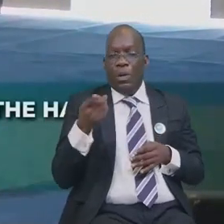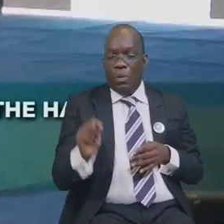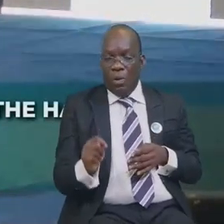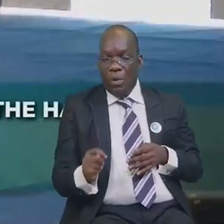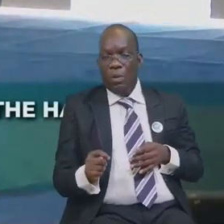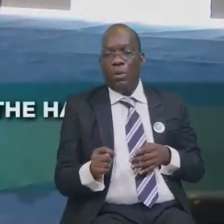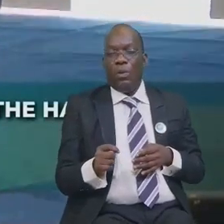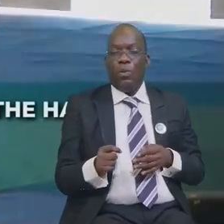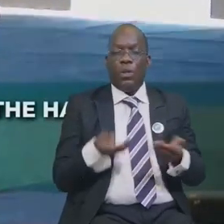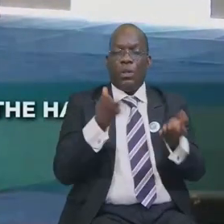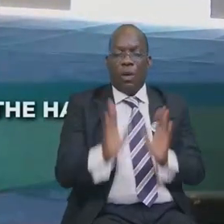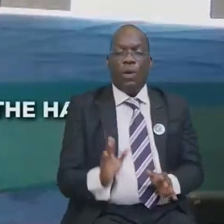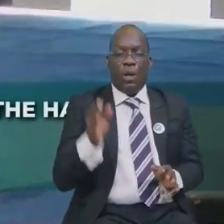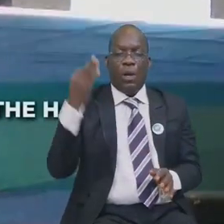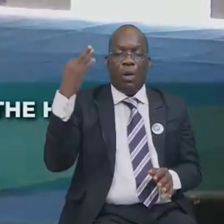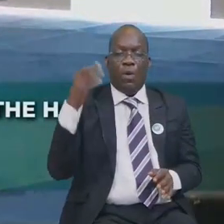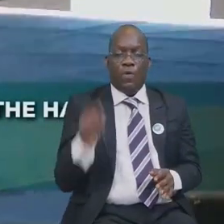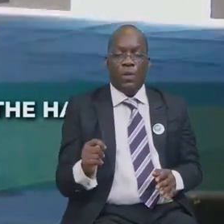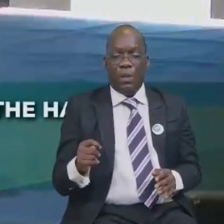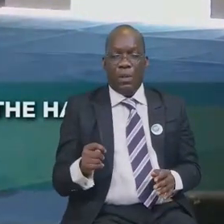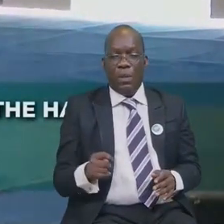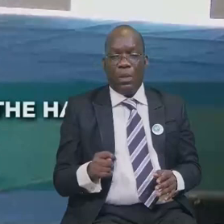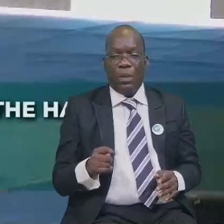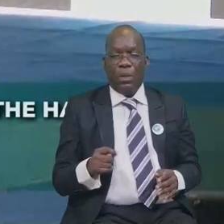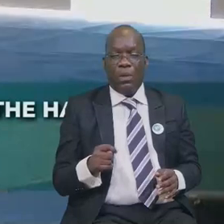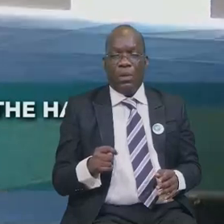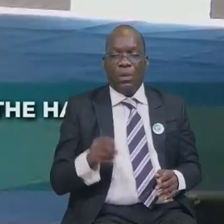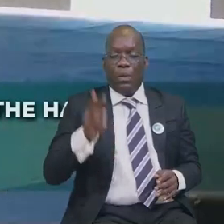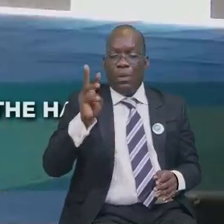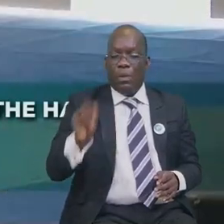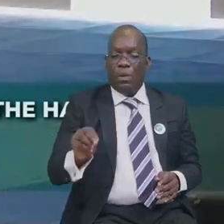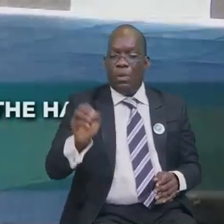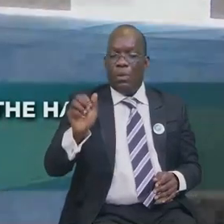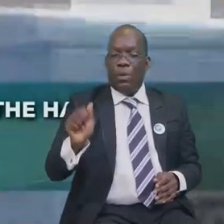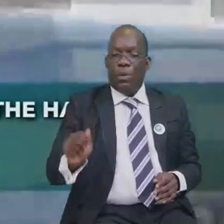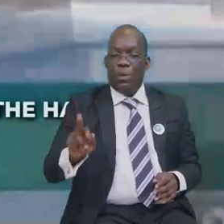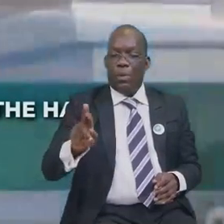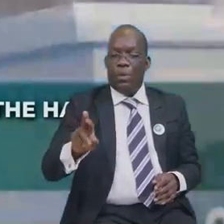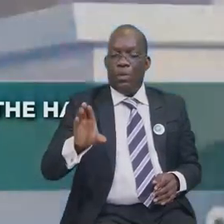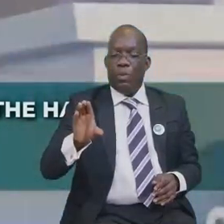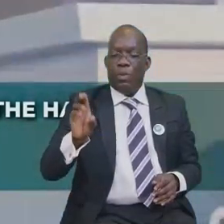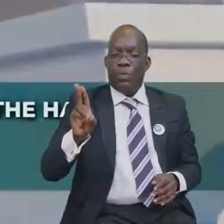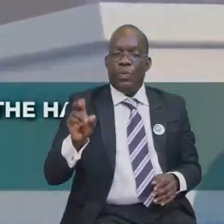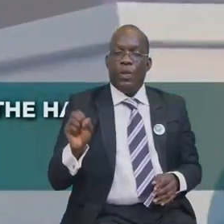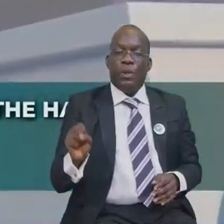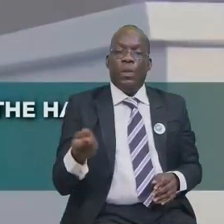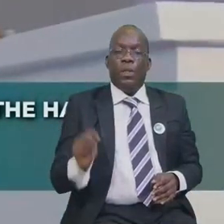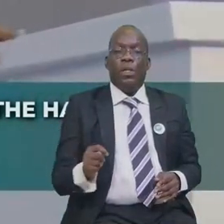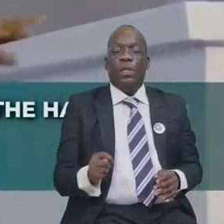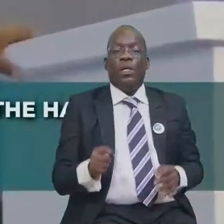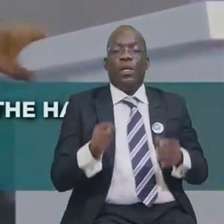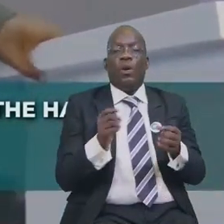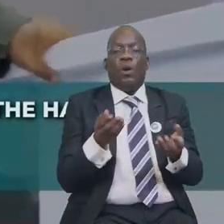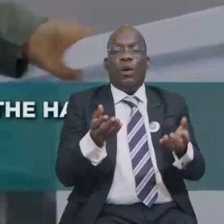du serviteur de Marcus. Et la passion de guérir les